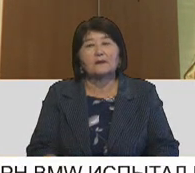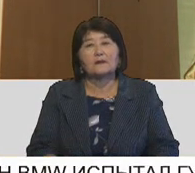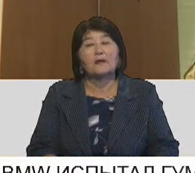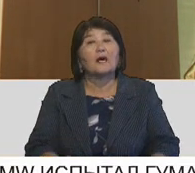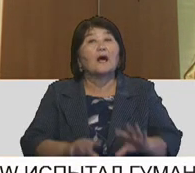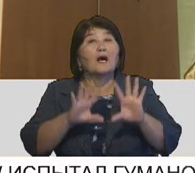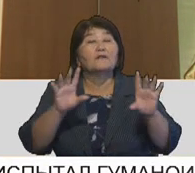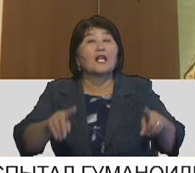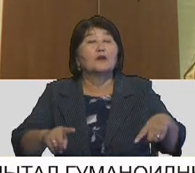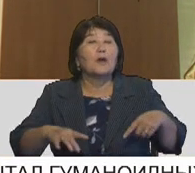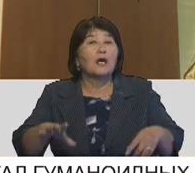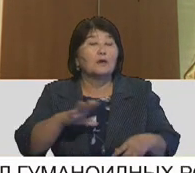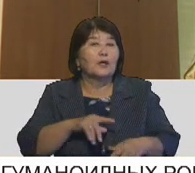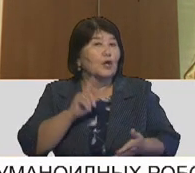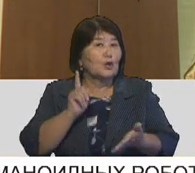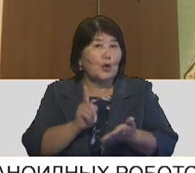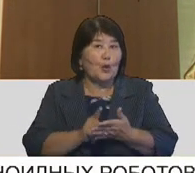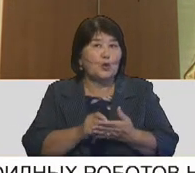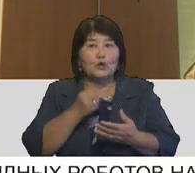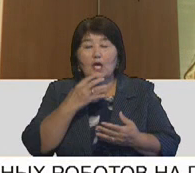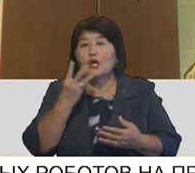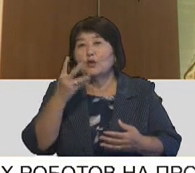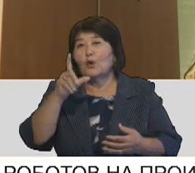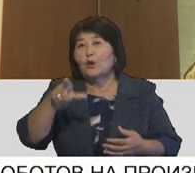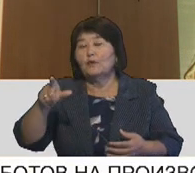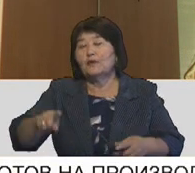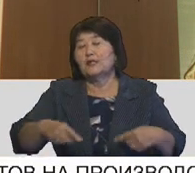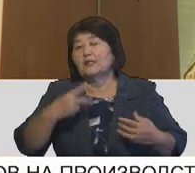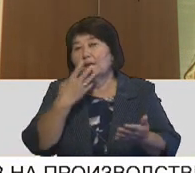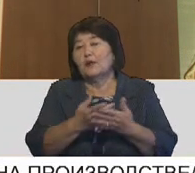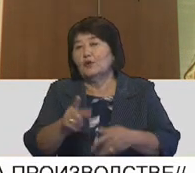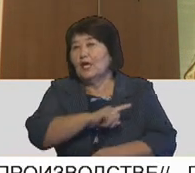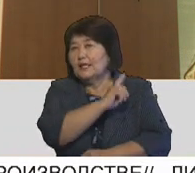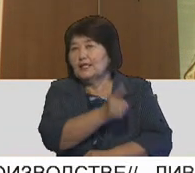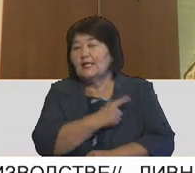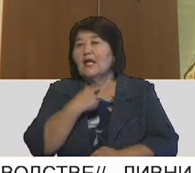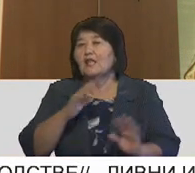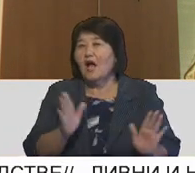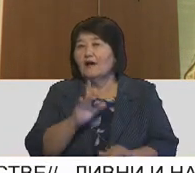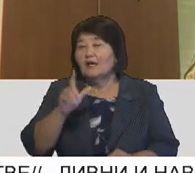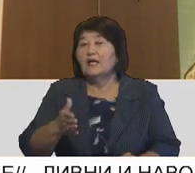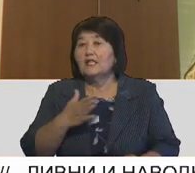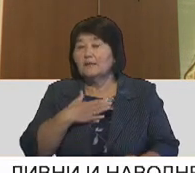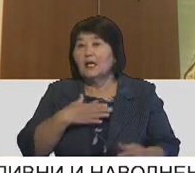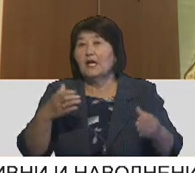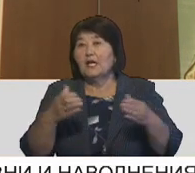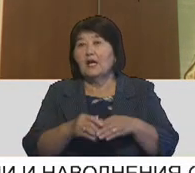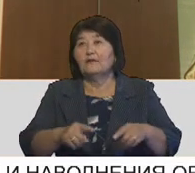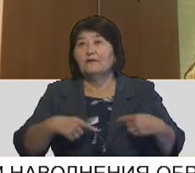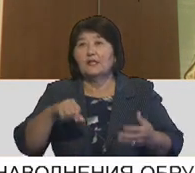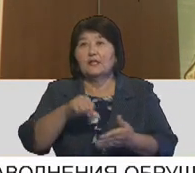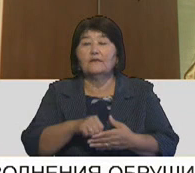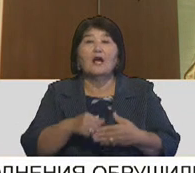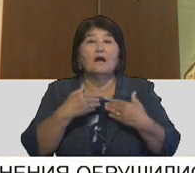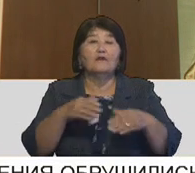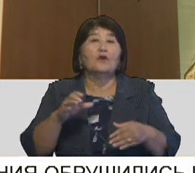В целом финал прошел на должном уровне. Трое финалистов доказали, что они сильные вокалисты. Из моей команды в финал прошел